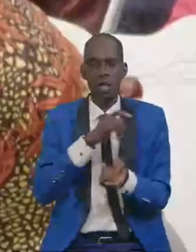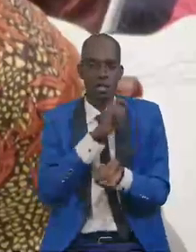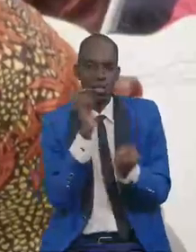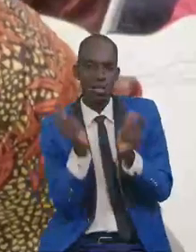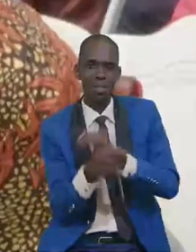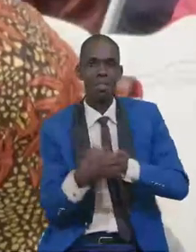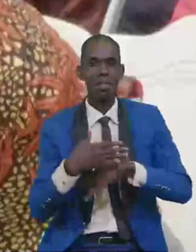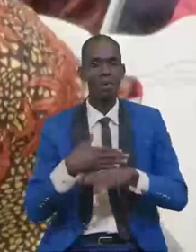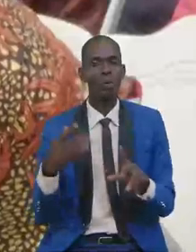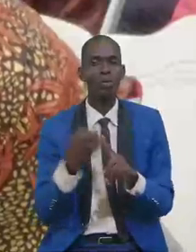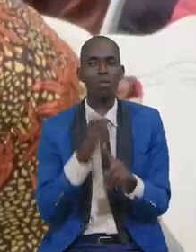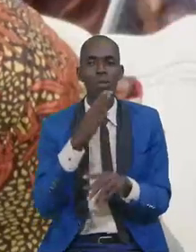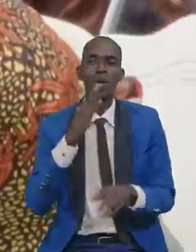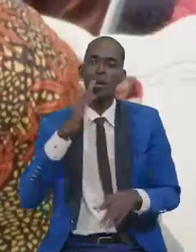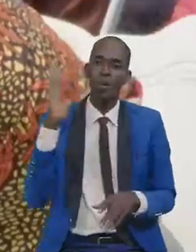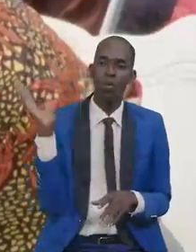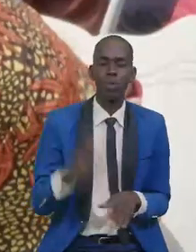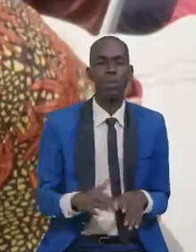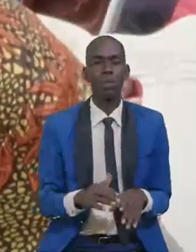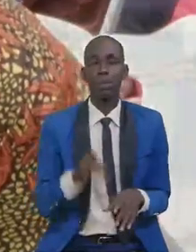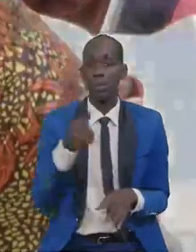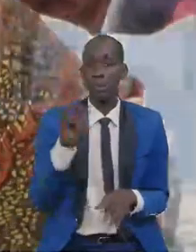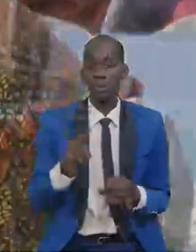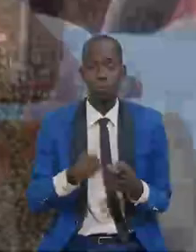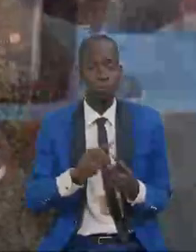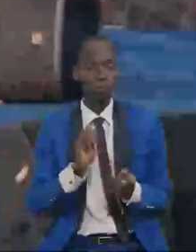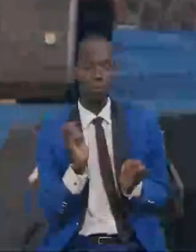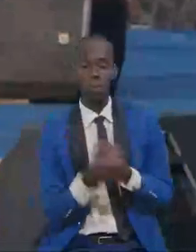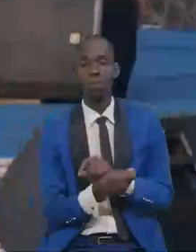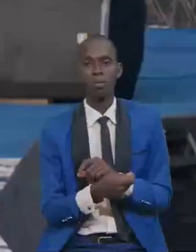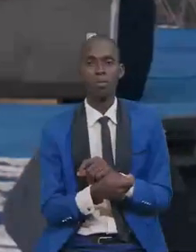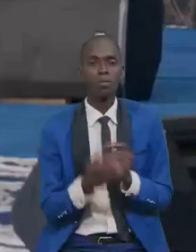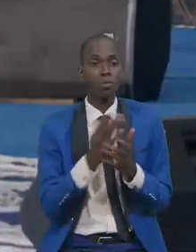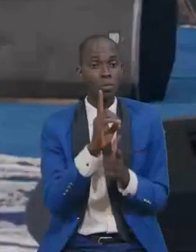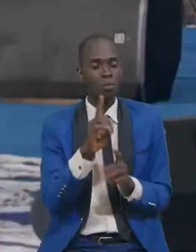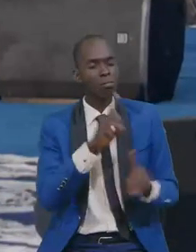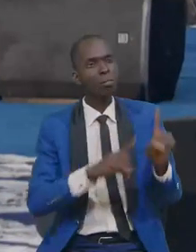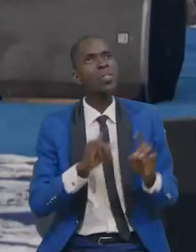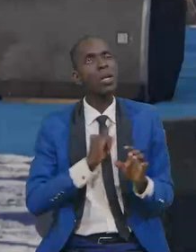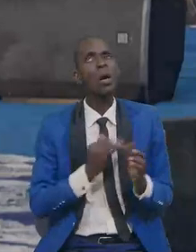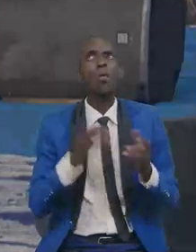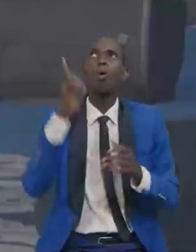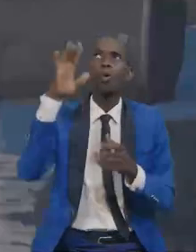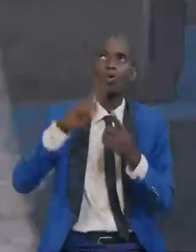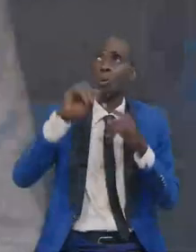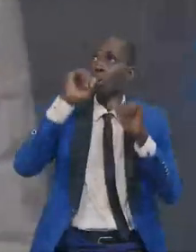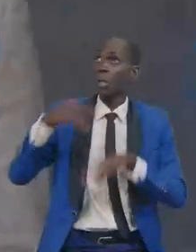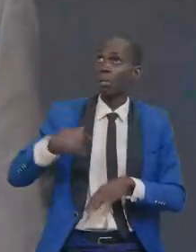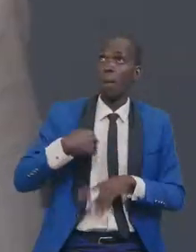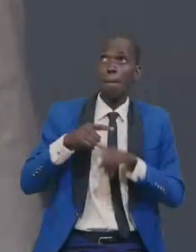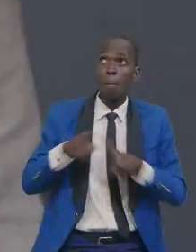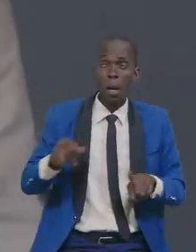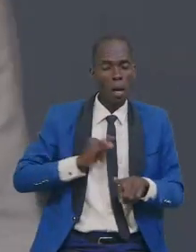de ses mauvaises voies. Vous savez, nous devons nous détourner. Quelqu'un dit, je veux que Dieu me bénisse, mais je